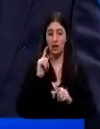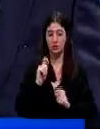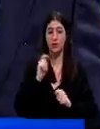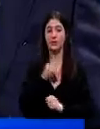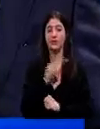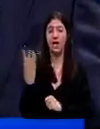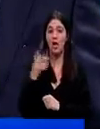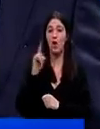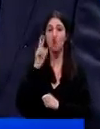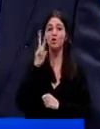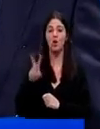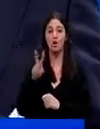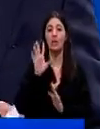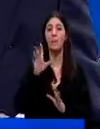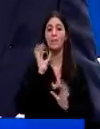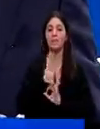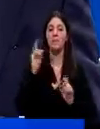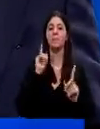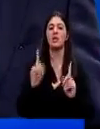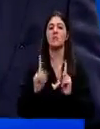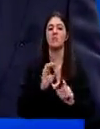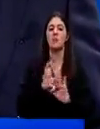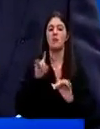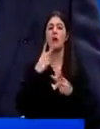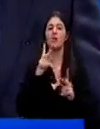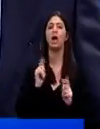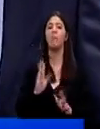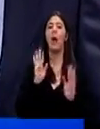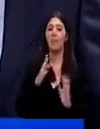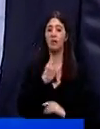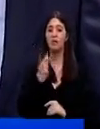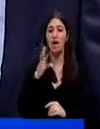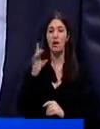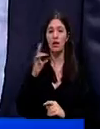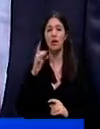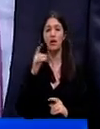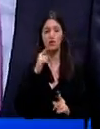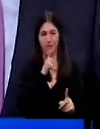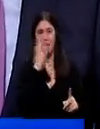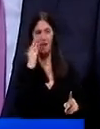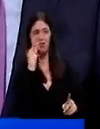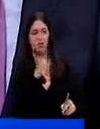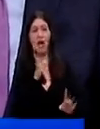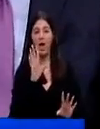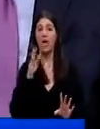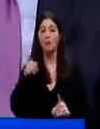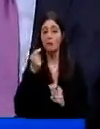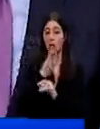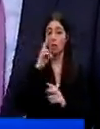Rakamları oradan göreceğiz. Birebir bunları açıklamıyor ama rakamları, siz anlarsınız onu. Rakamları analiz ettiğimizde bu